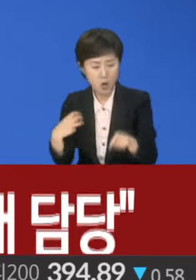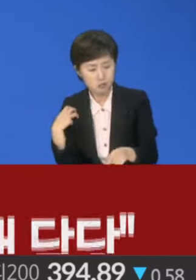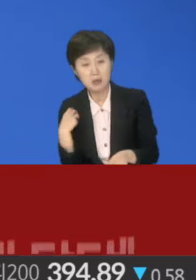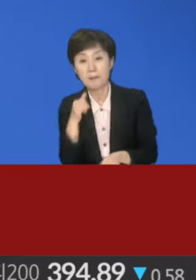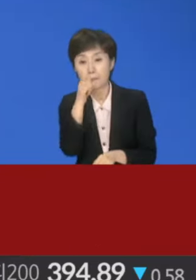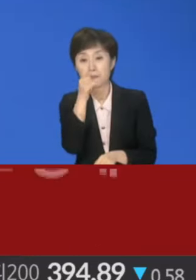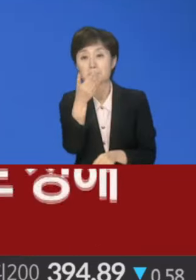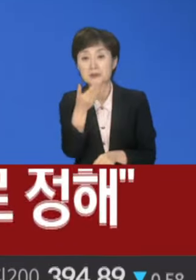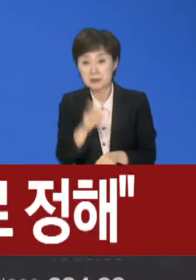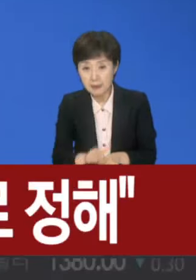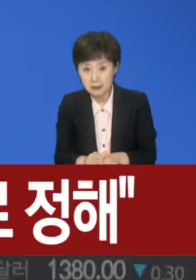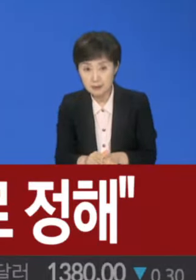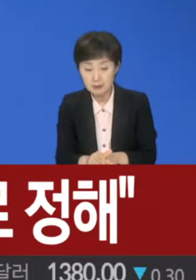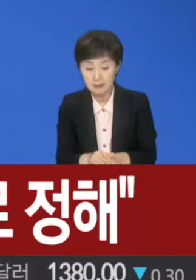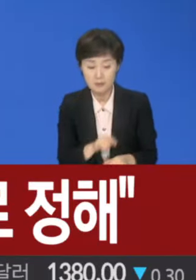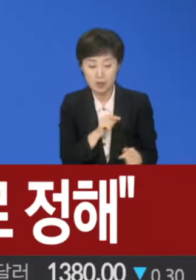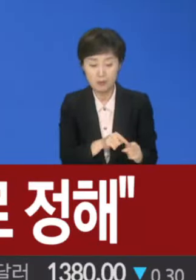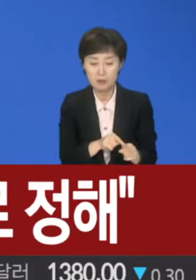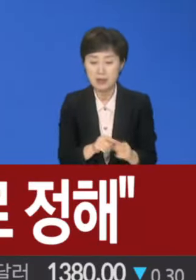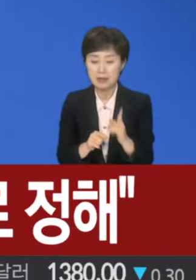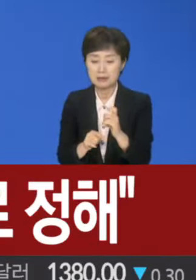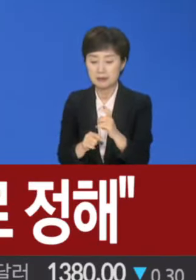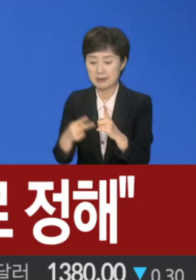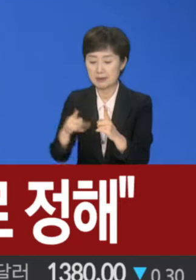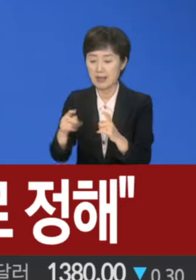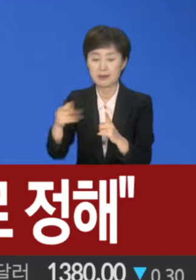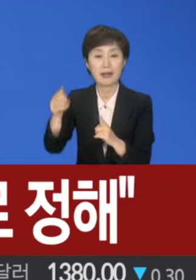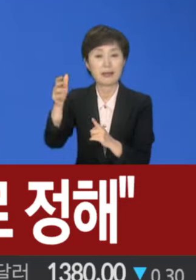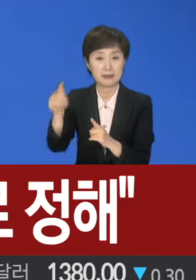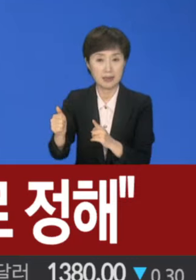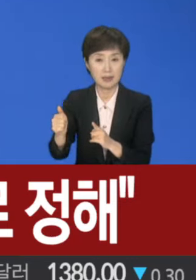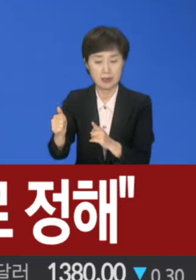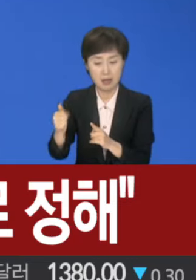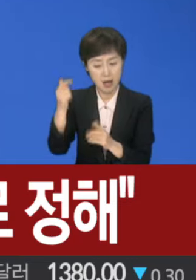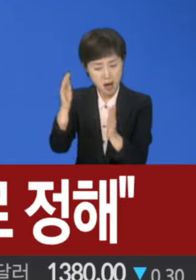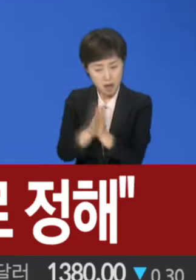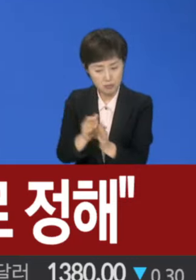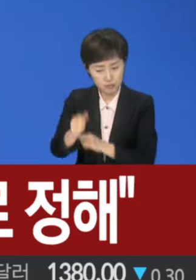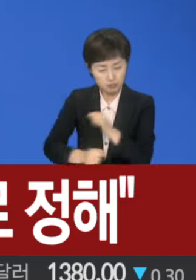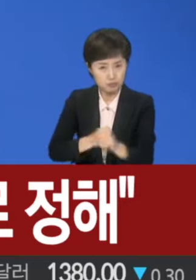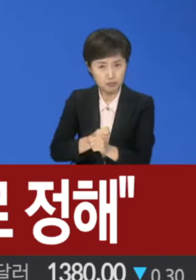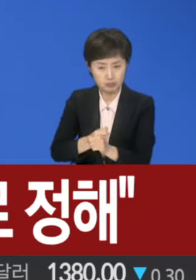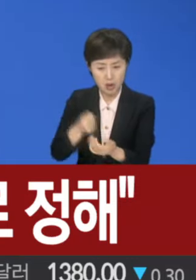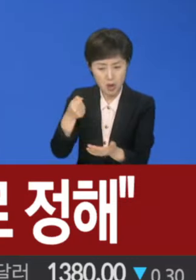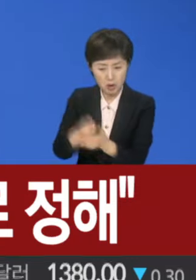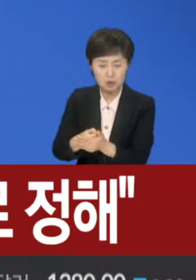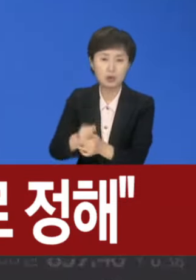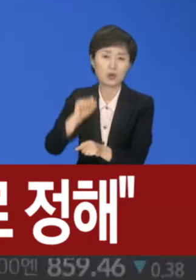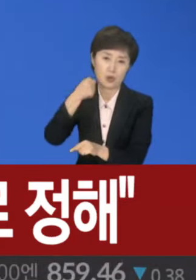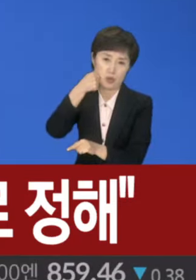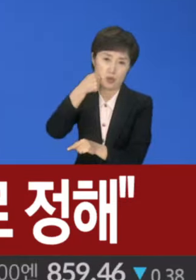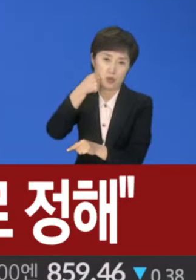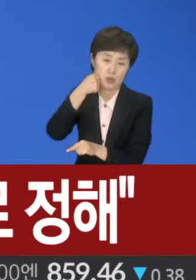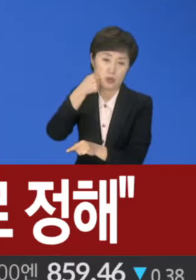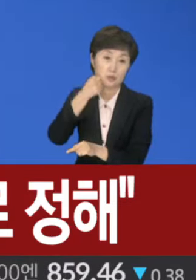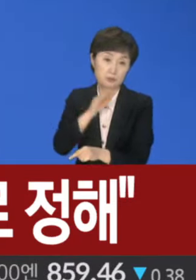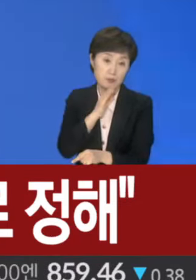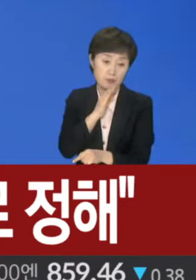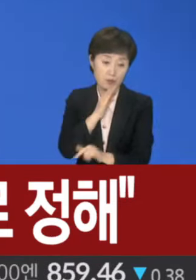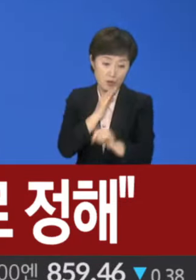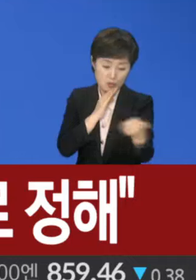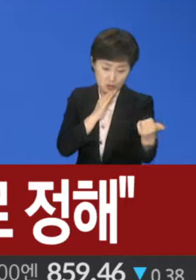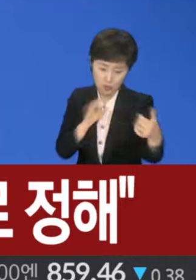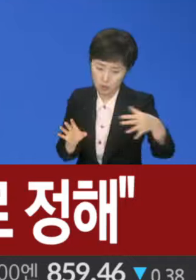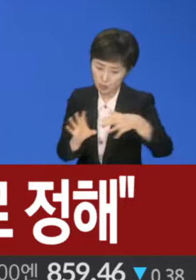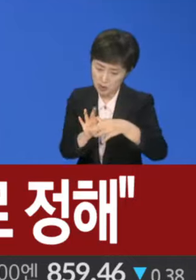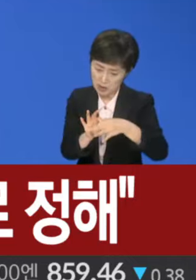확인되었으나 이를 이후로 포 11대대장의 임의적인 수색 지침 변경을 예상하기는 어렵고 사망의 결과사에 인과관계 또한